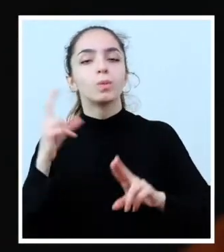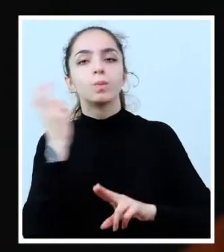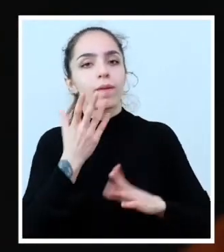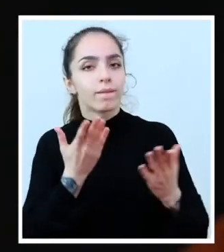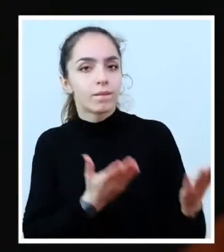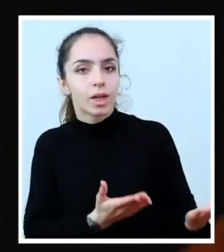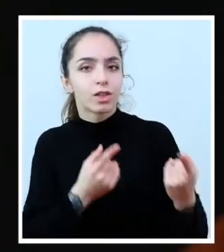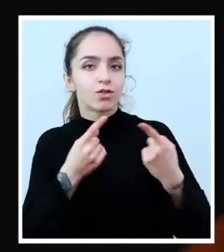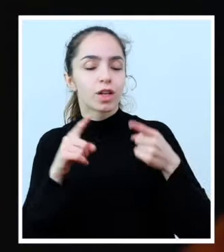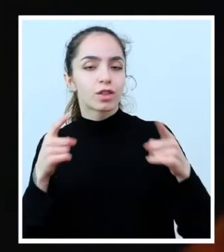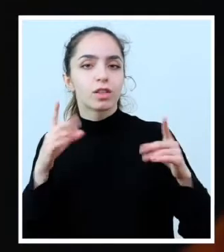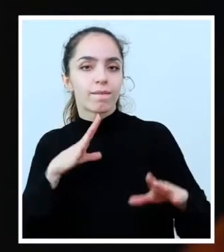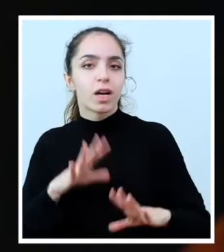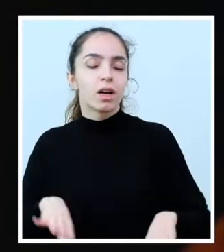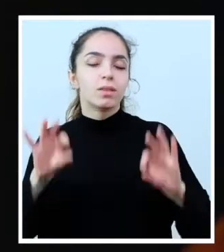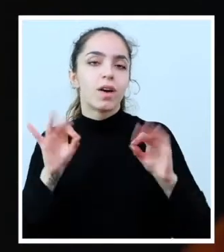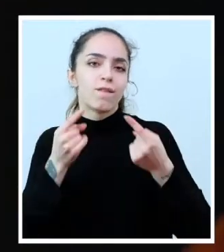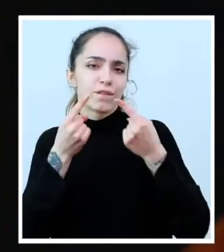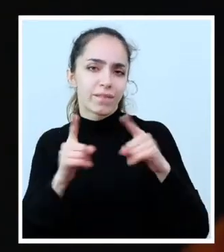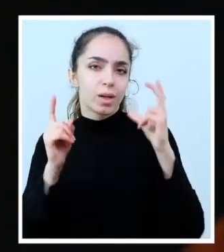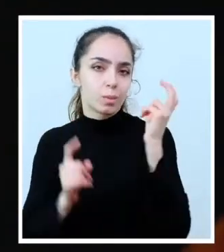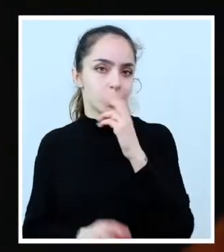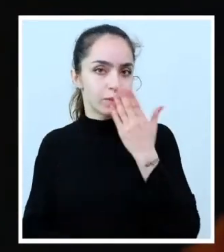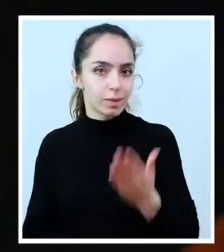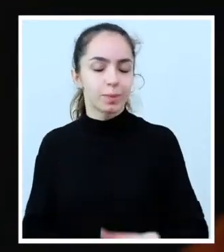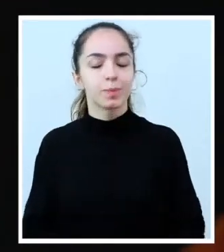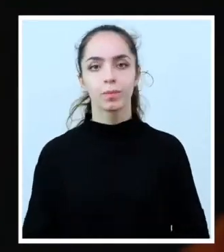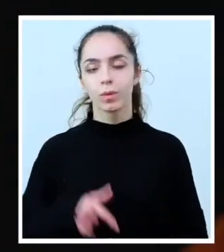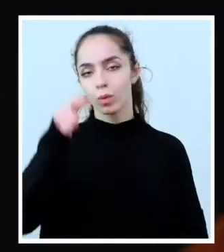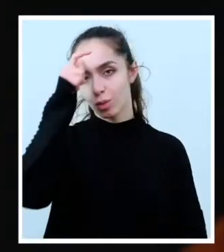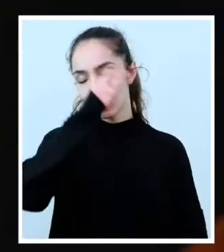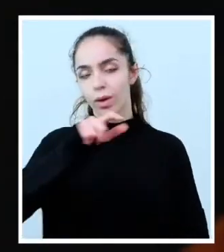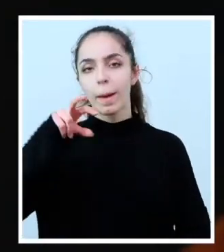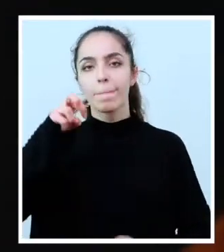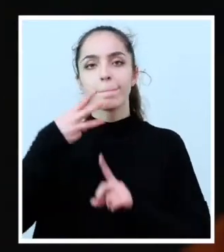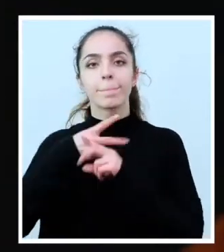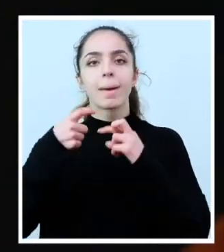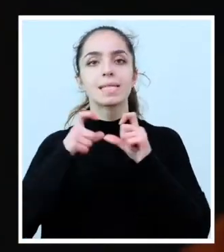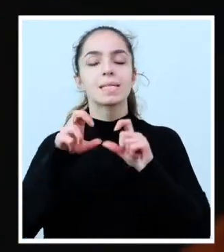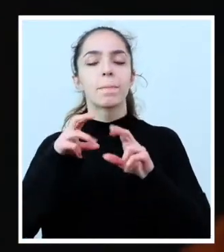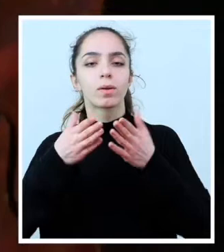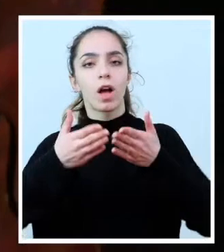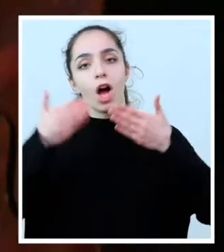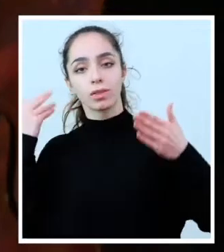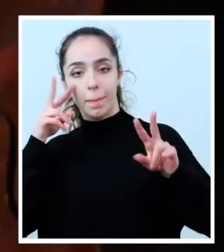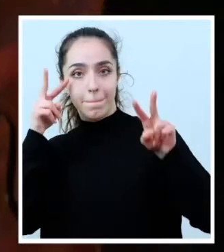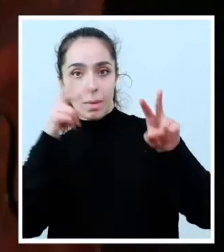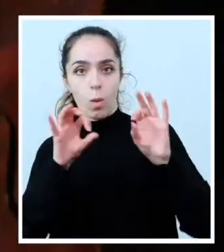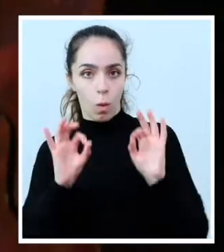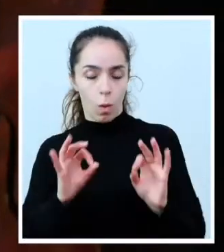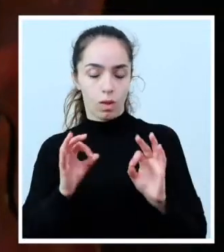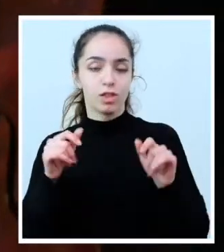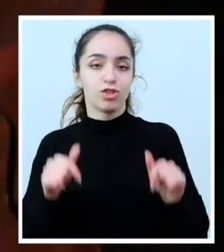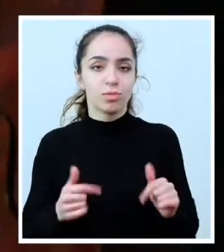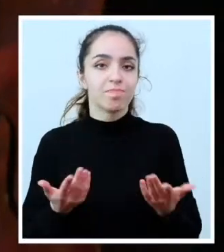müzik esintileri ve çeşitli yapılar taşıyan farklı formda bir eserdir.